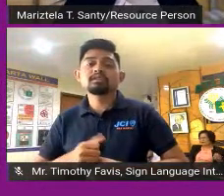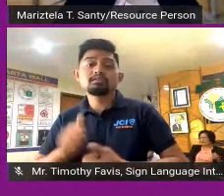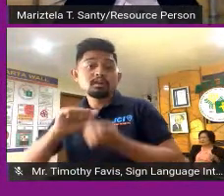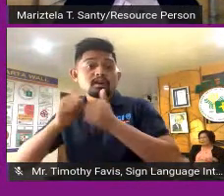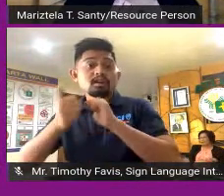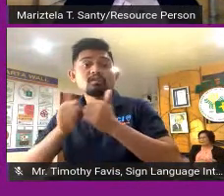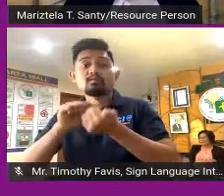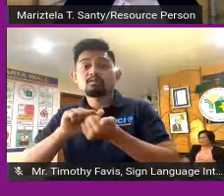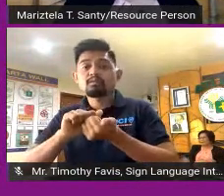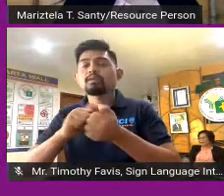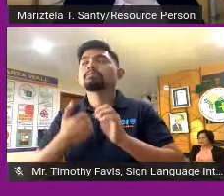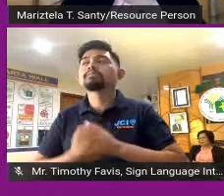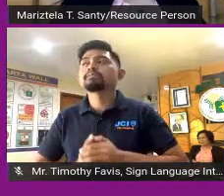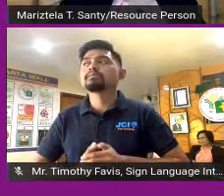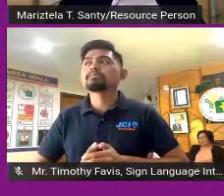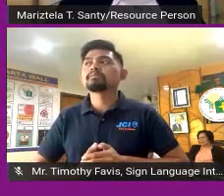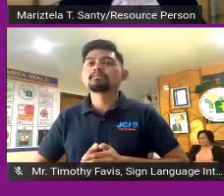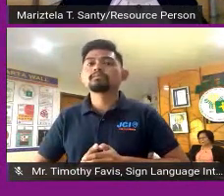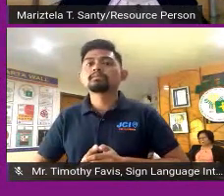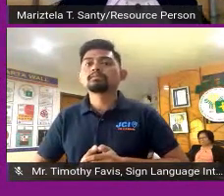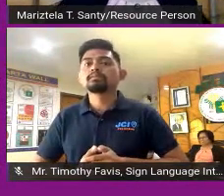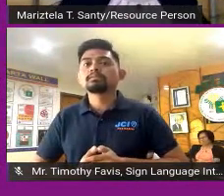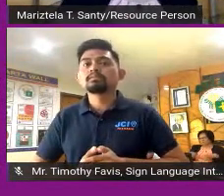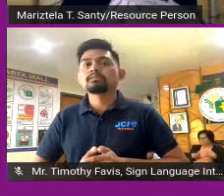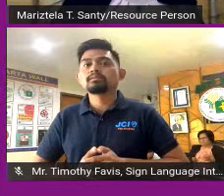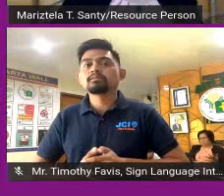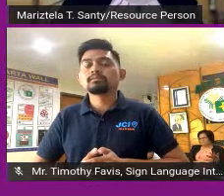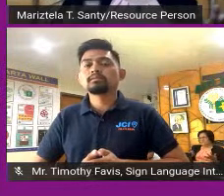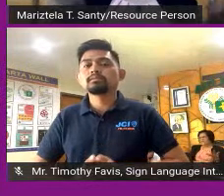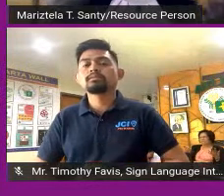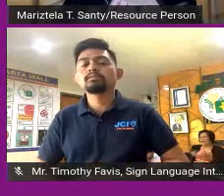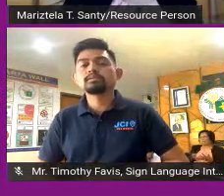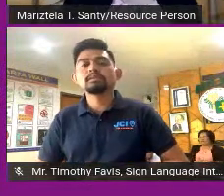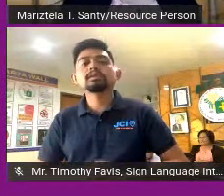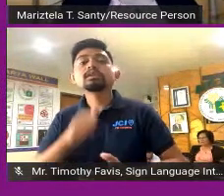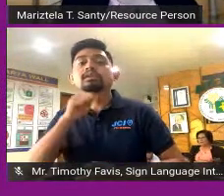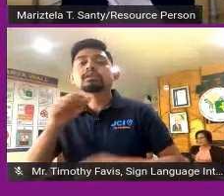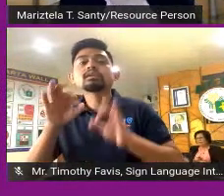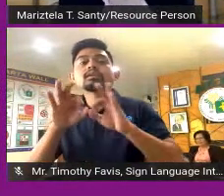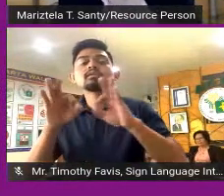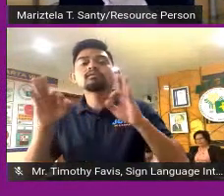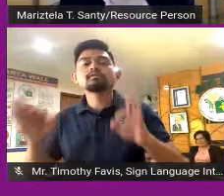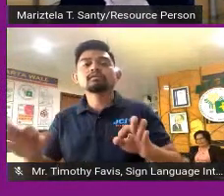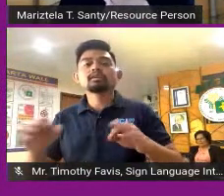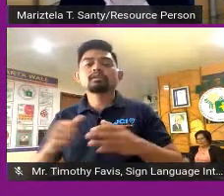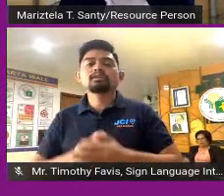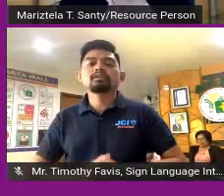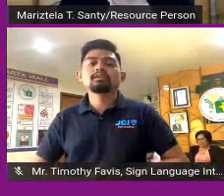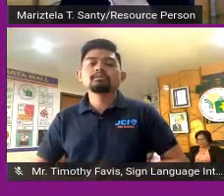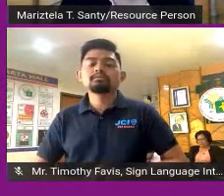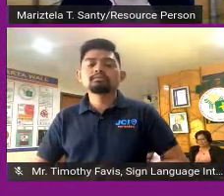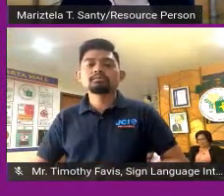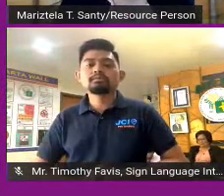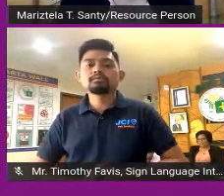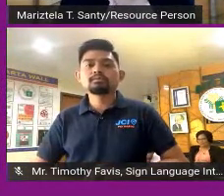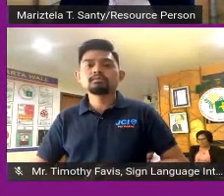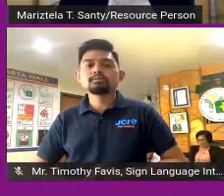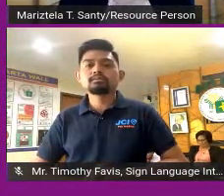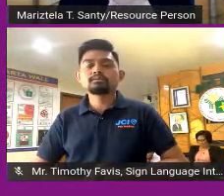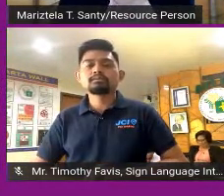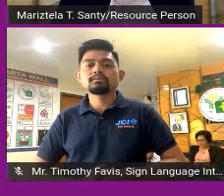discrepancies or may mga hindi patas o hindi pantay na pag-aano sa ating